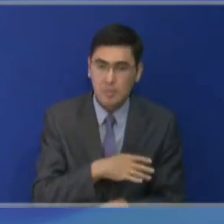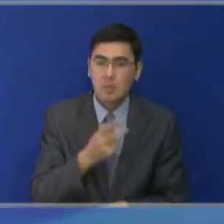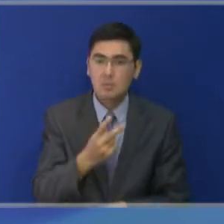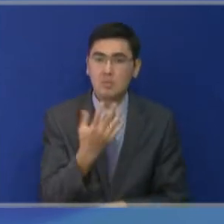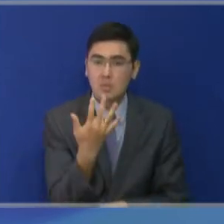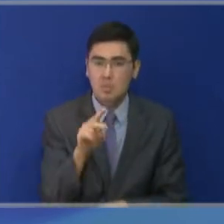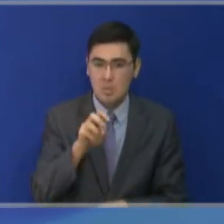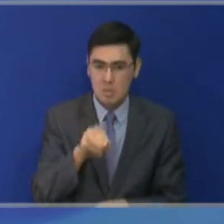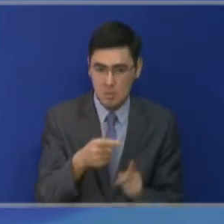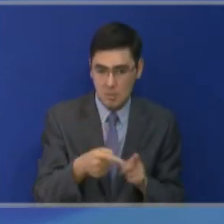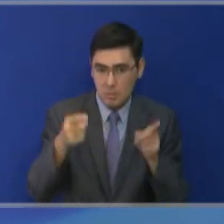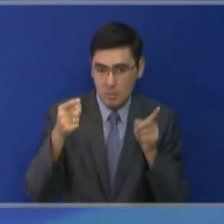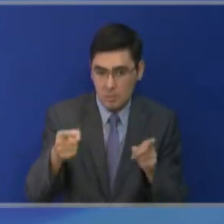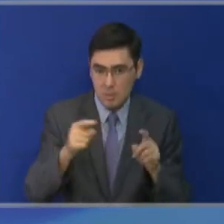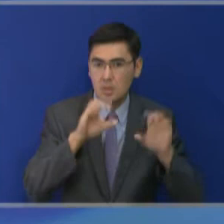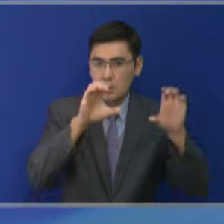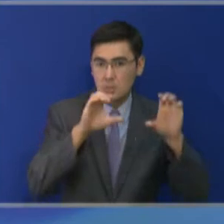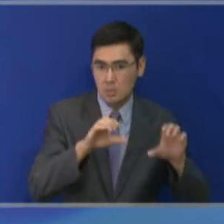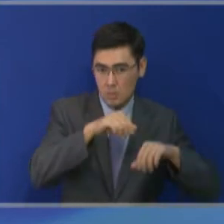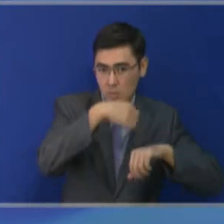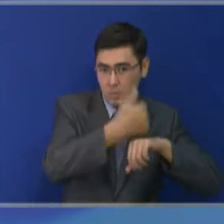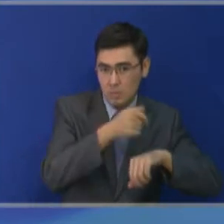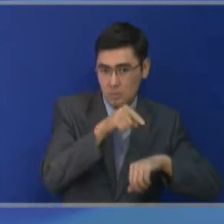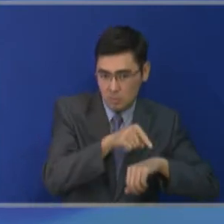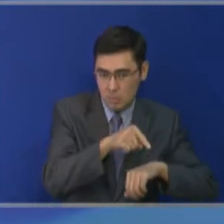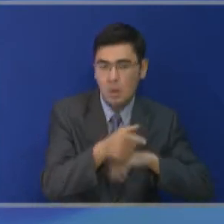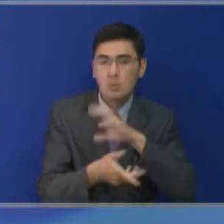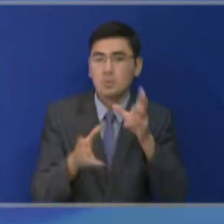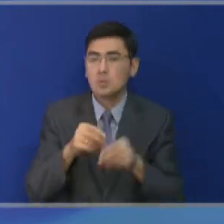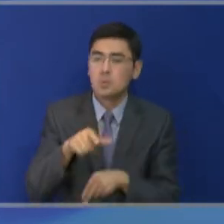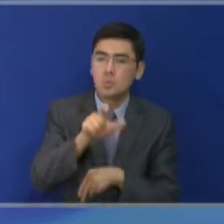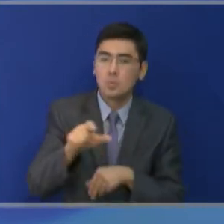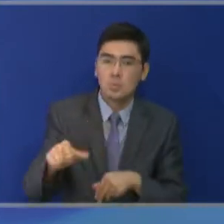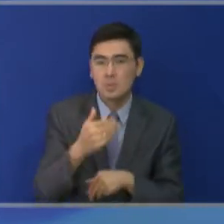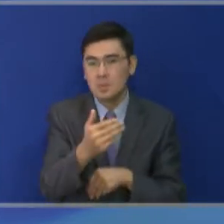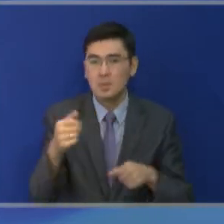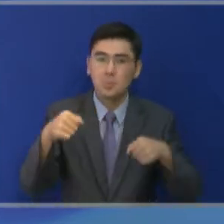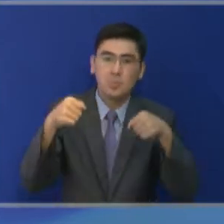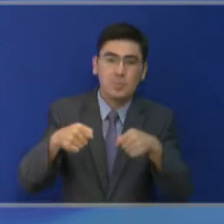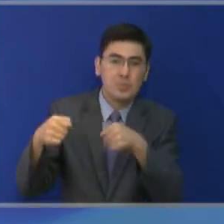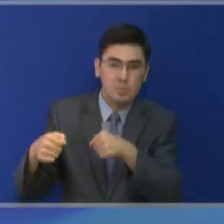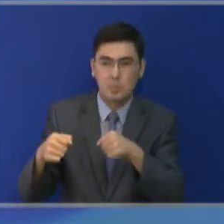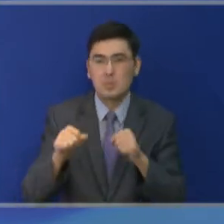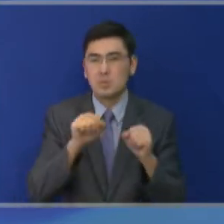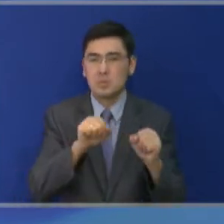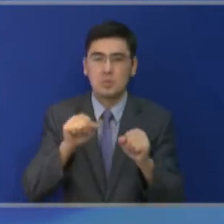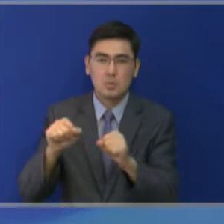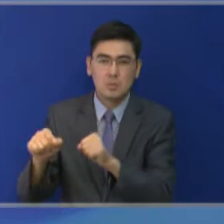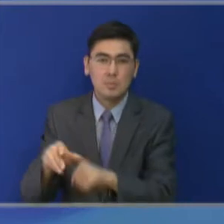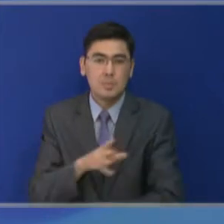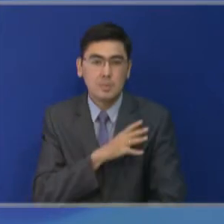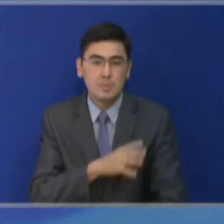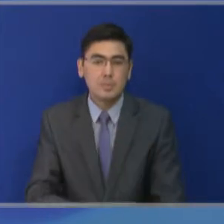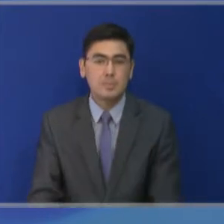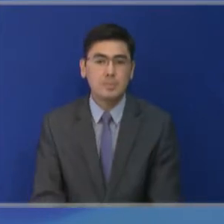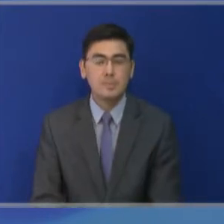Конституция өзінің өміршеңдігін дәлелдеп, тәуелсіз Қазақстанның негізгі іргетасына және адам құқықтары мен бостандықтарын сақтаудың кепіліне айналды.